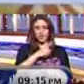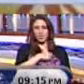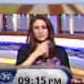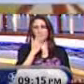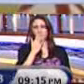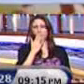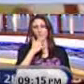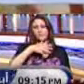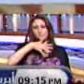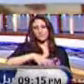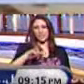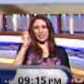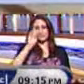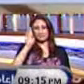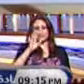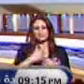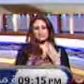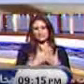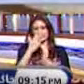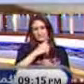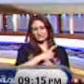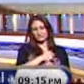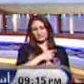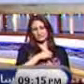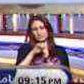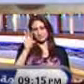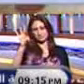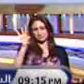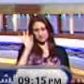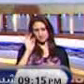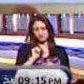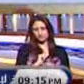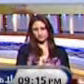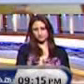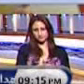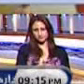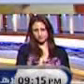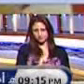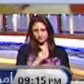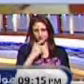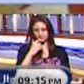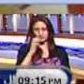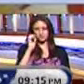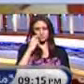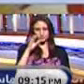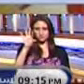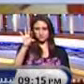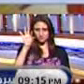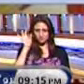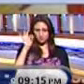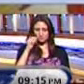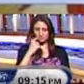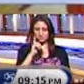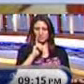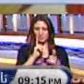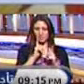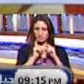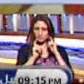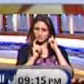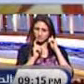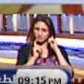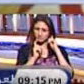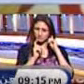بابا الفاتيكان خلف من الأرجنتين. البابا جورج مارو من الأرجنتين بابا